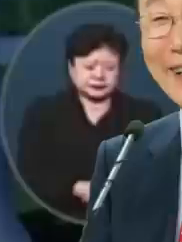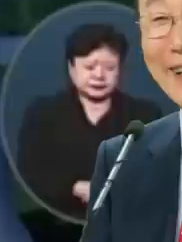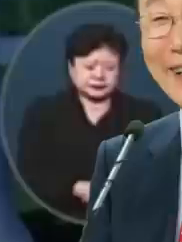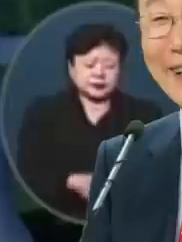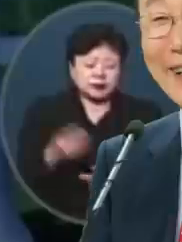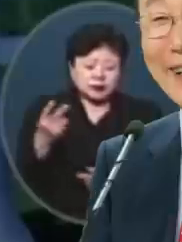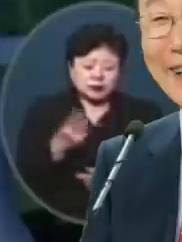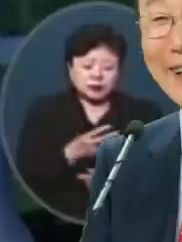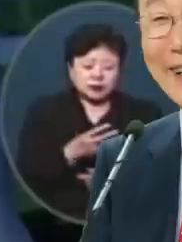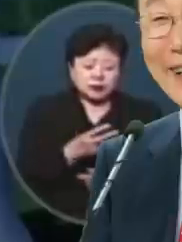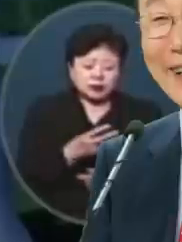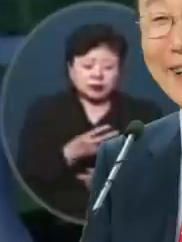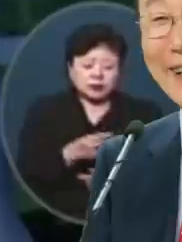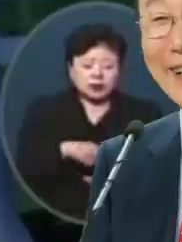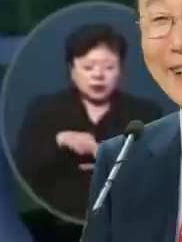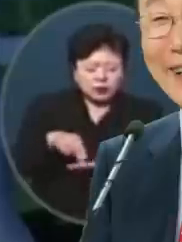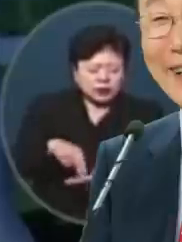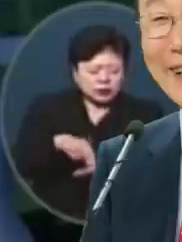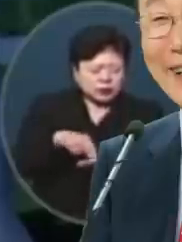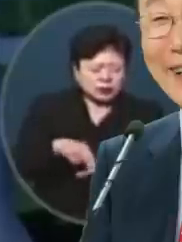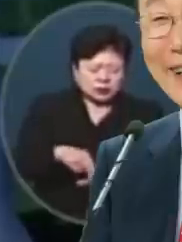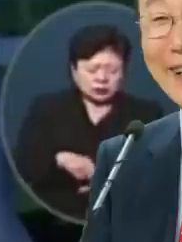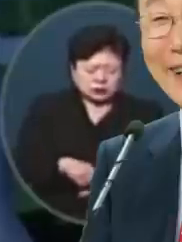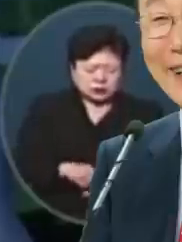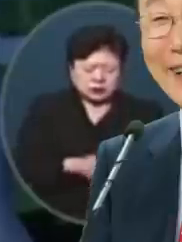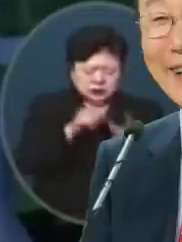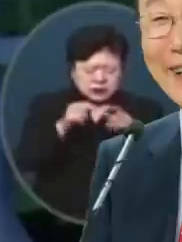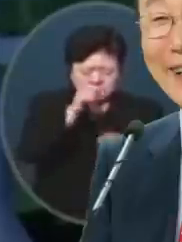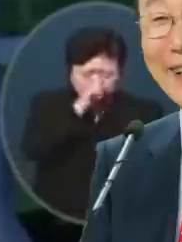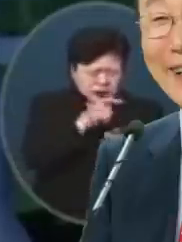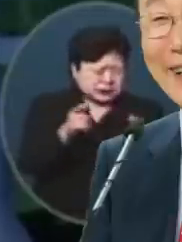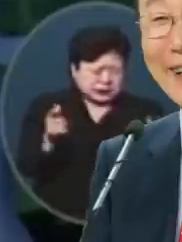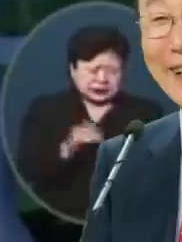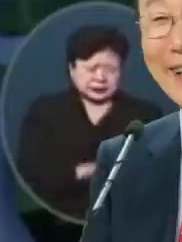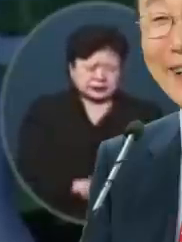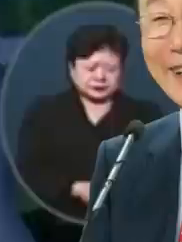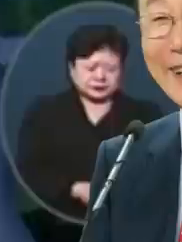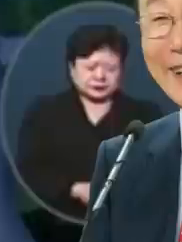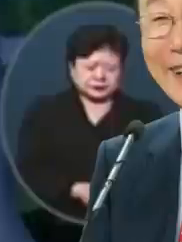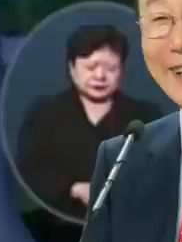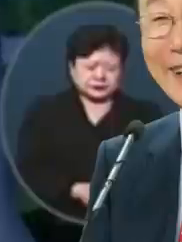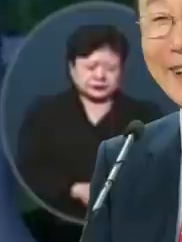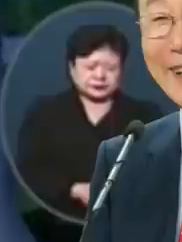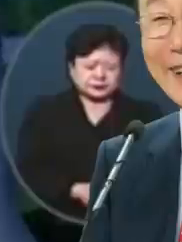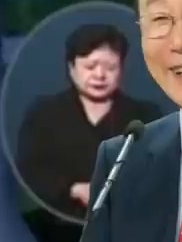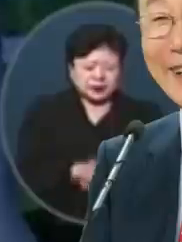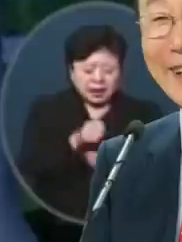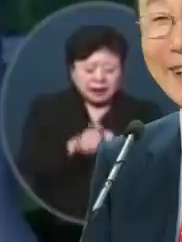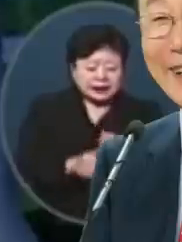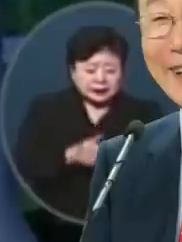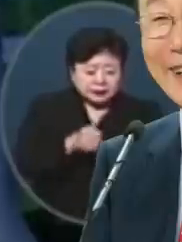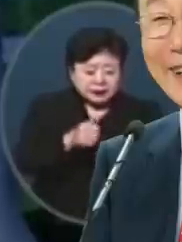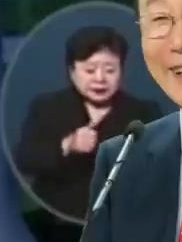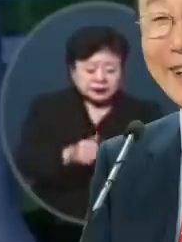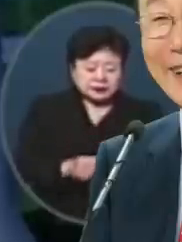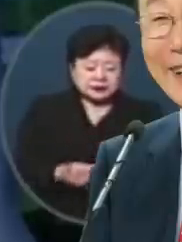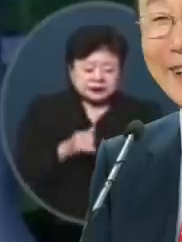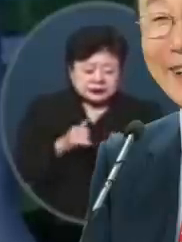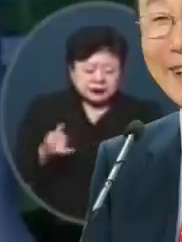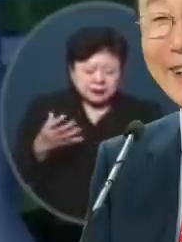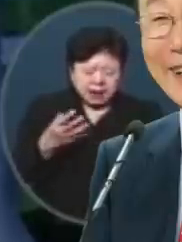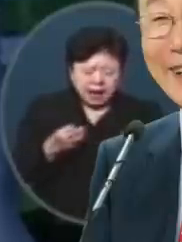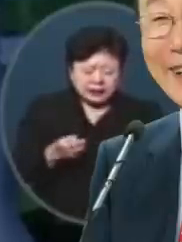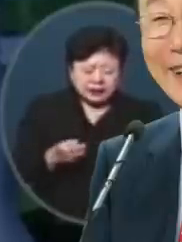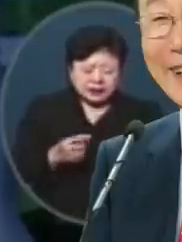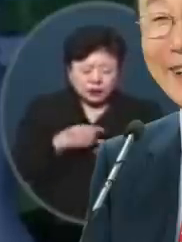그리고 외롭게 사는 것을 좋아하지 않습니다. 그래서 하나님이 사람들을 많이